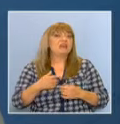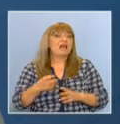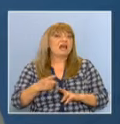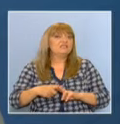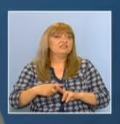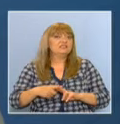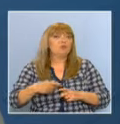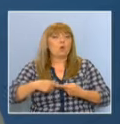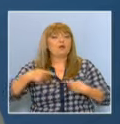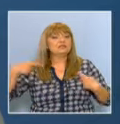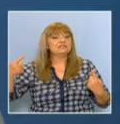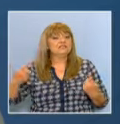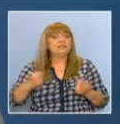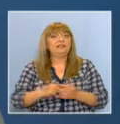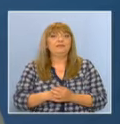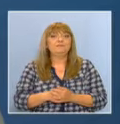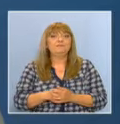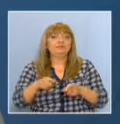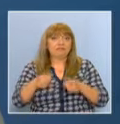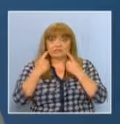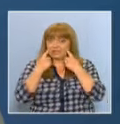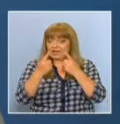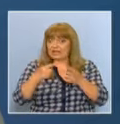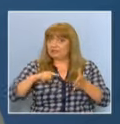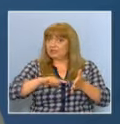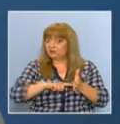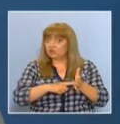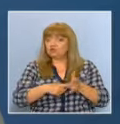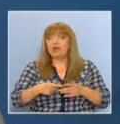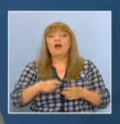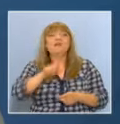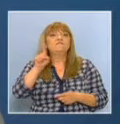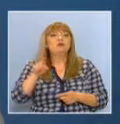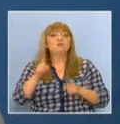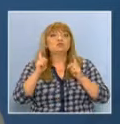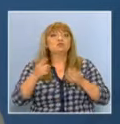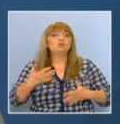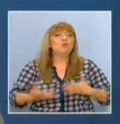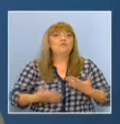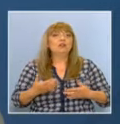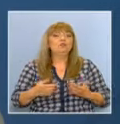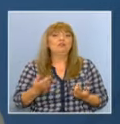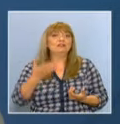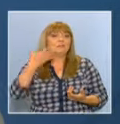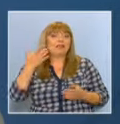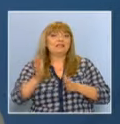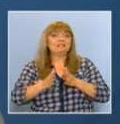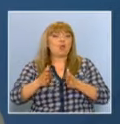И от тази гледна точка въпросите, които вълнуват тинейджера, са